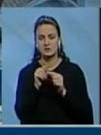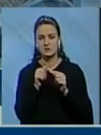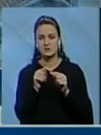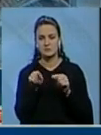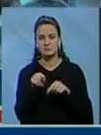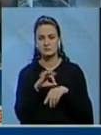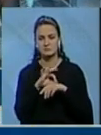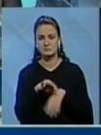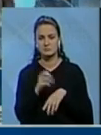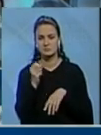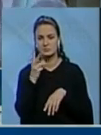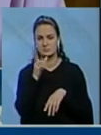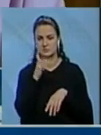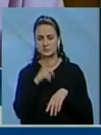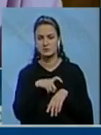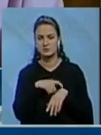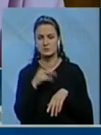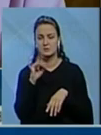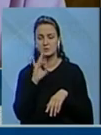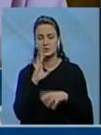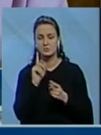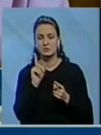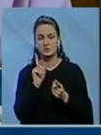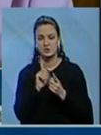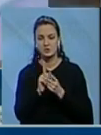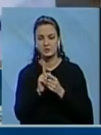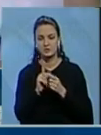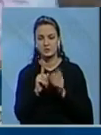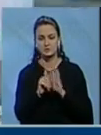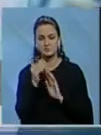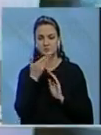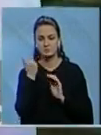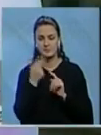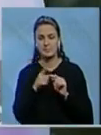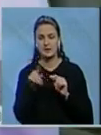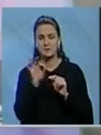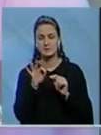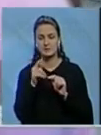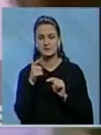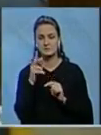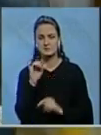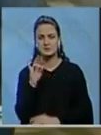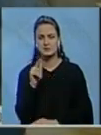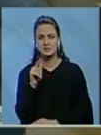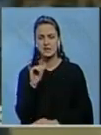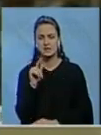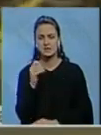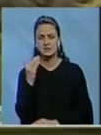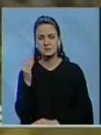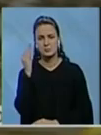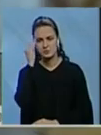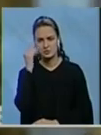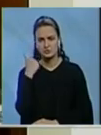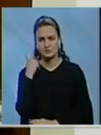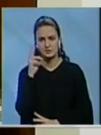შეხვედრა ჩანიშნულია 12 საათზე, თუმცა ჯერჯერობით შეხვედრა არ დაწყებულა. შესაბამისად, ამ შეხვედრასთან დაკავშირებით ბიძინა გეგიძის პოზიცია არის ჩვენთვის უცნობი. რაც